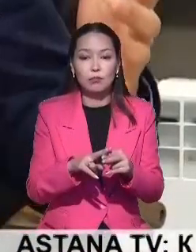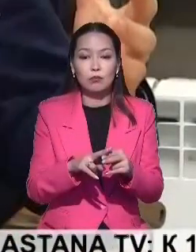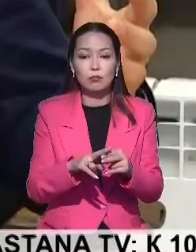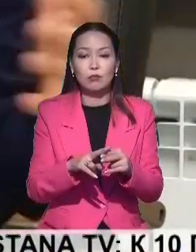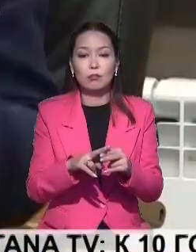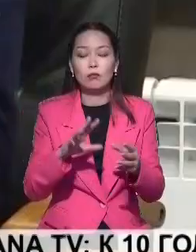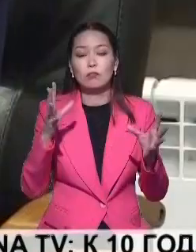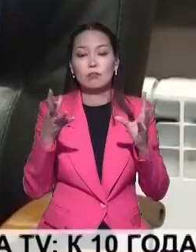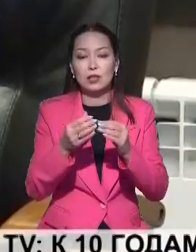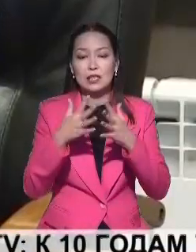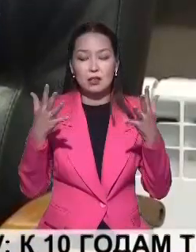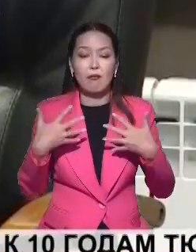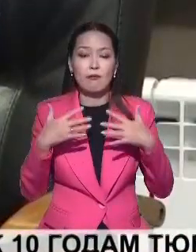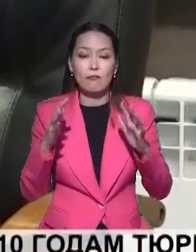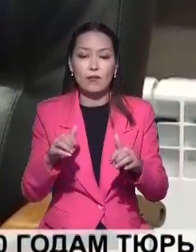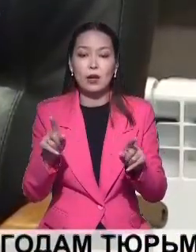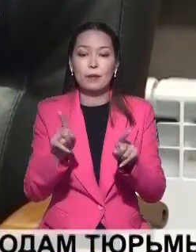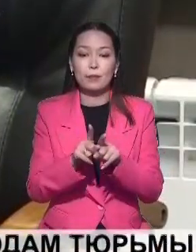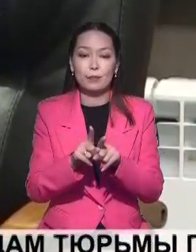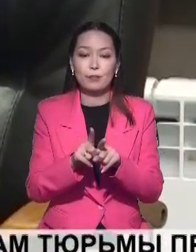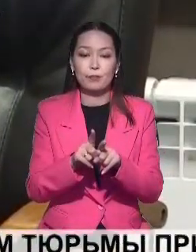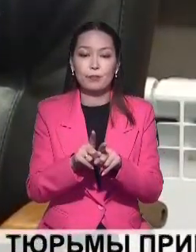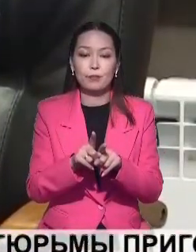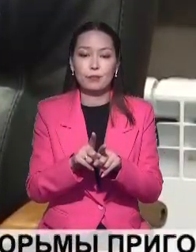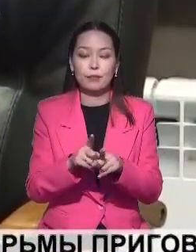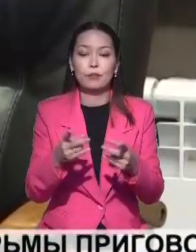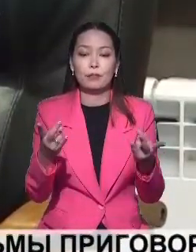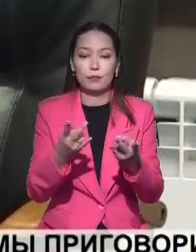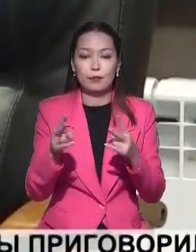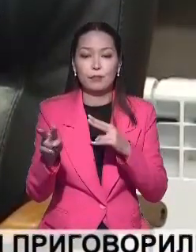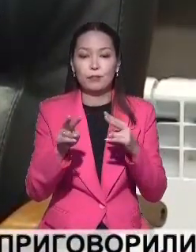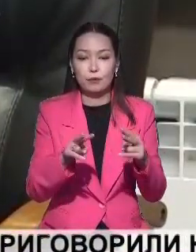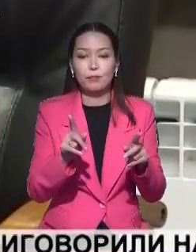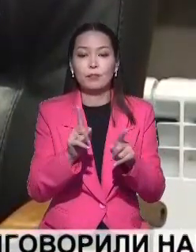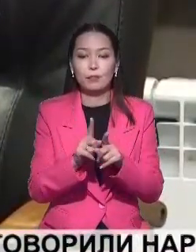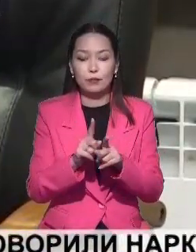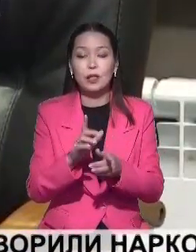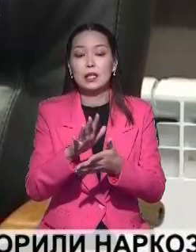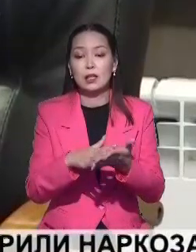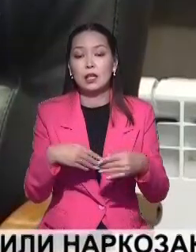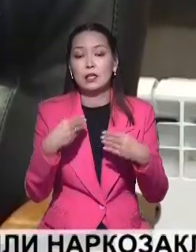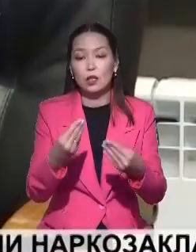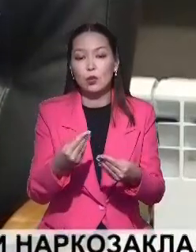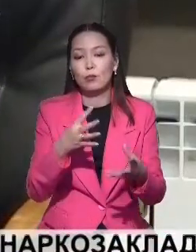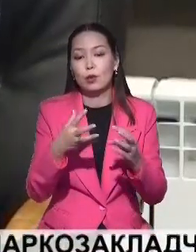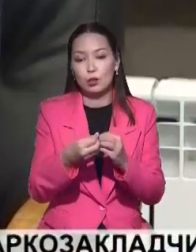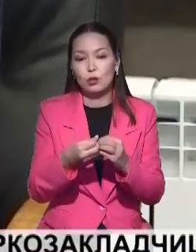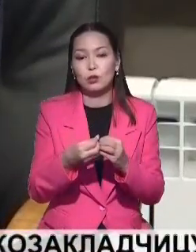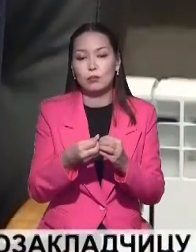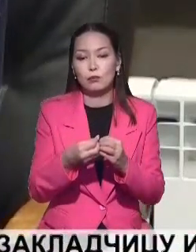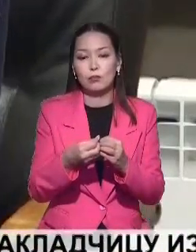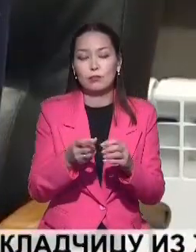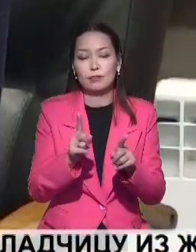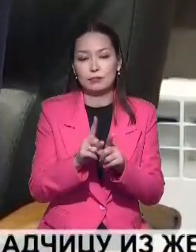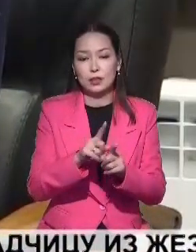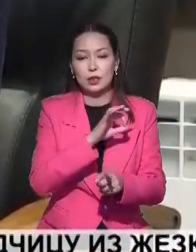целом складывается. То есть то, что мы закупаем из нее, это для нас дорого. И это, да, это на себестоимости в целом нашей продукции потом